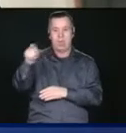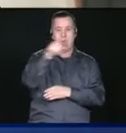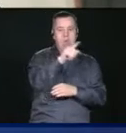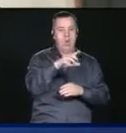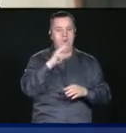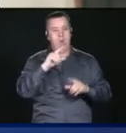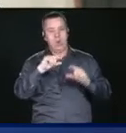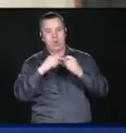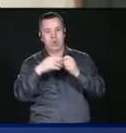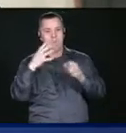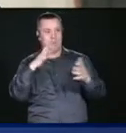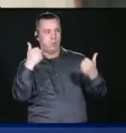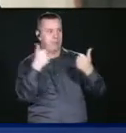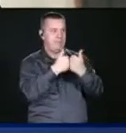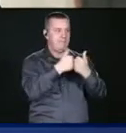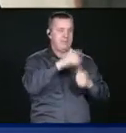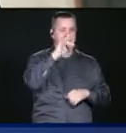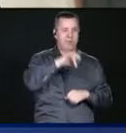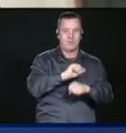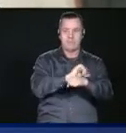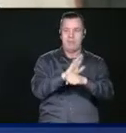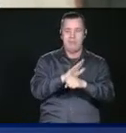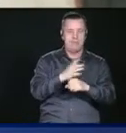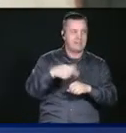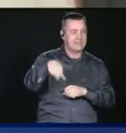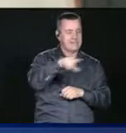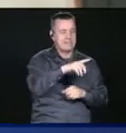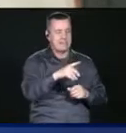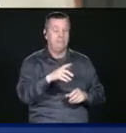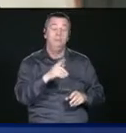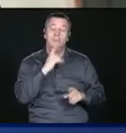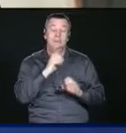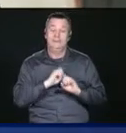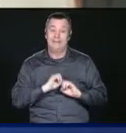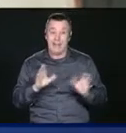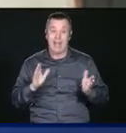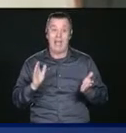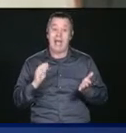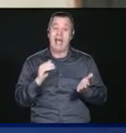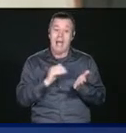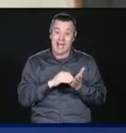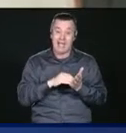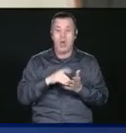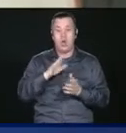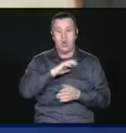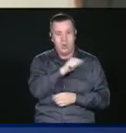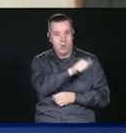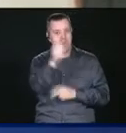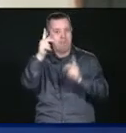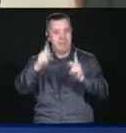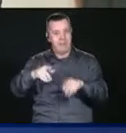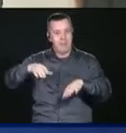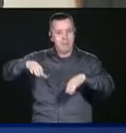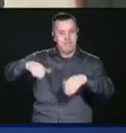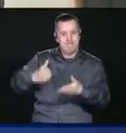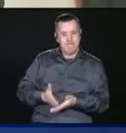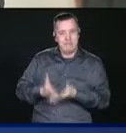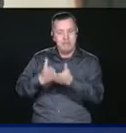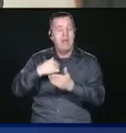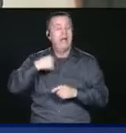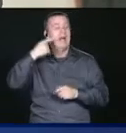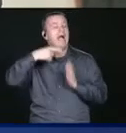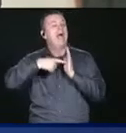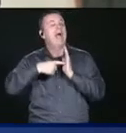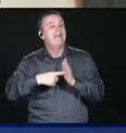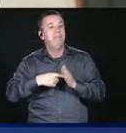défis particuliers à cause de la pandémie. Mais c'est clair qu'il nous reste encore des gens à aider. Je pense par exemple aux